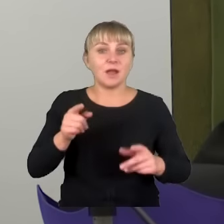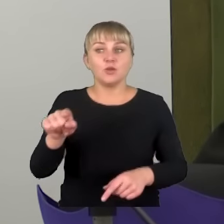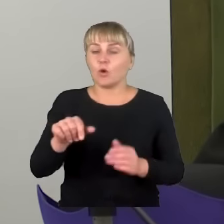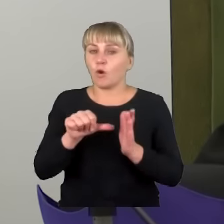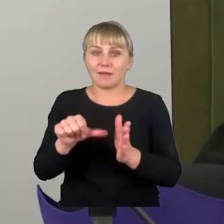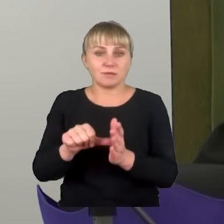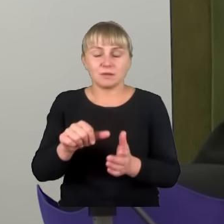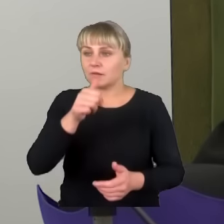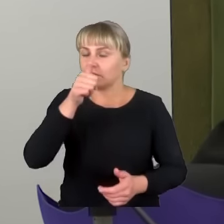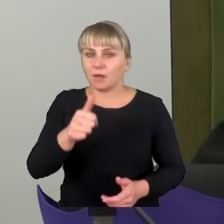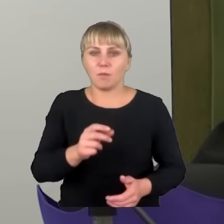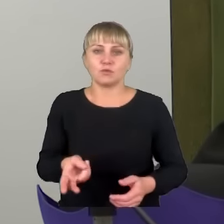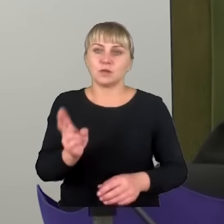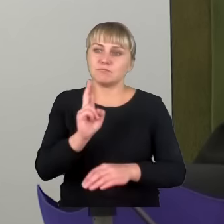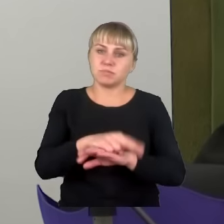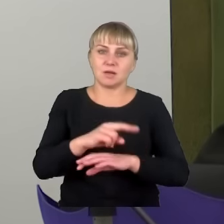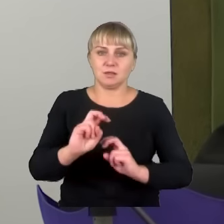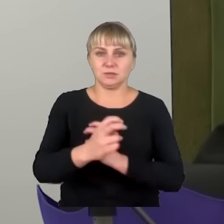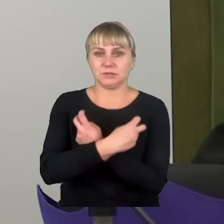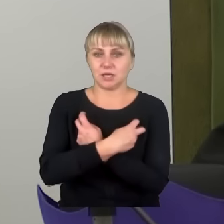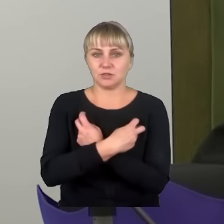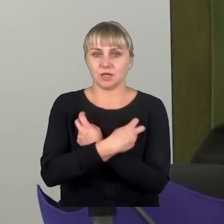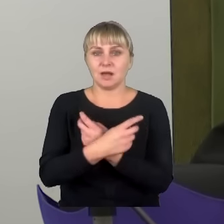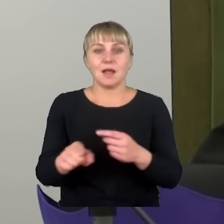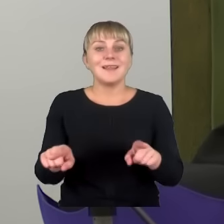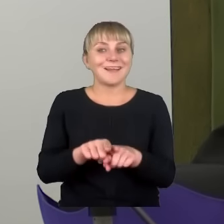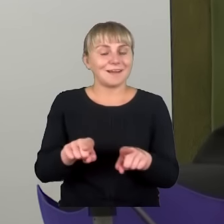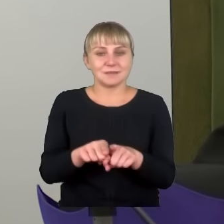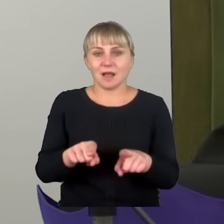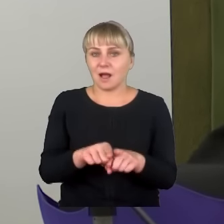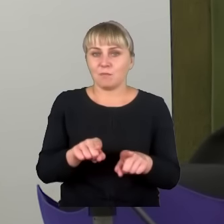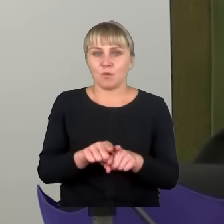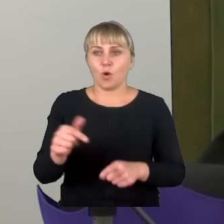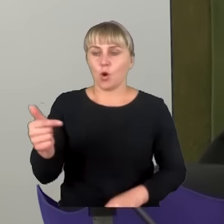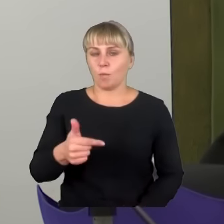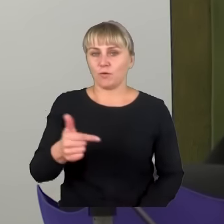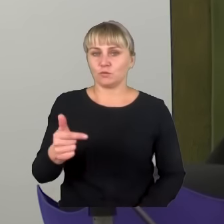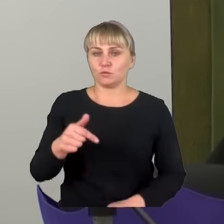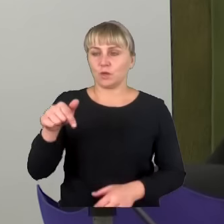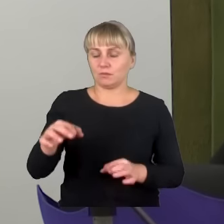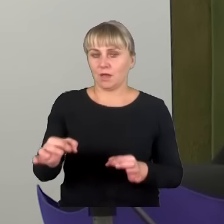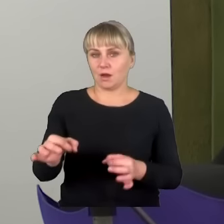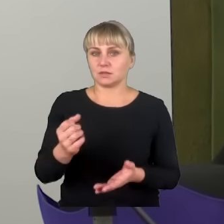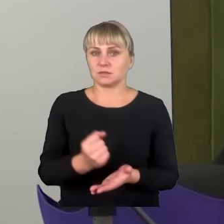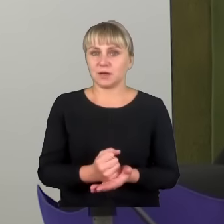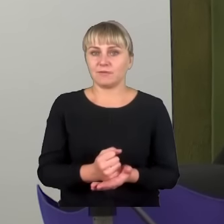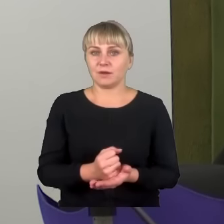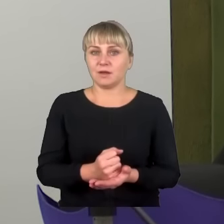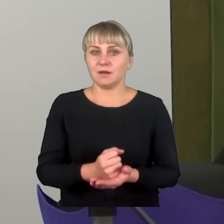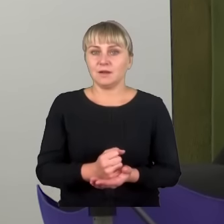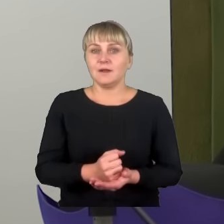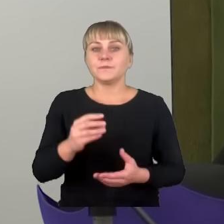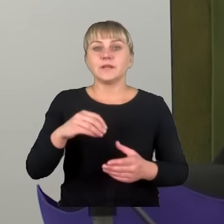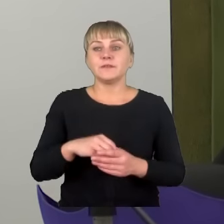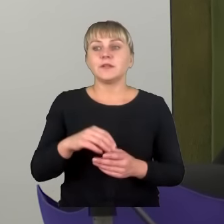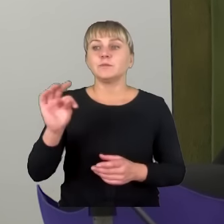żeby nim zostać. I taka sama miara obowiązuje w tej sprawie i tutaj zasługi sędziego